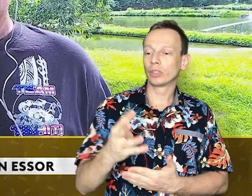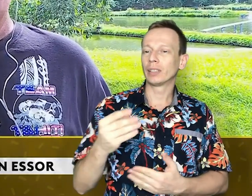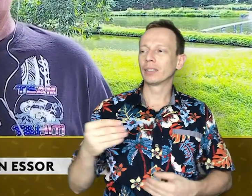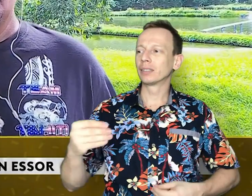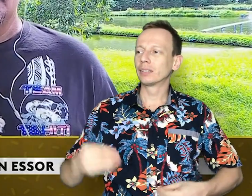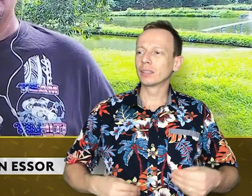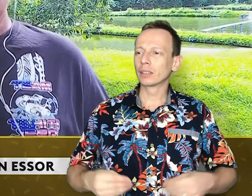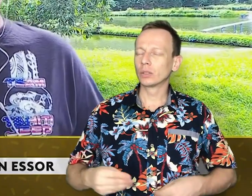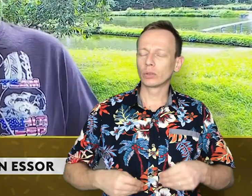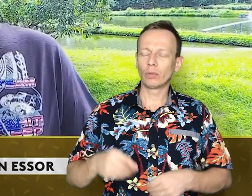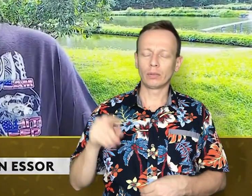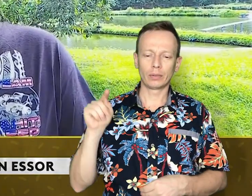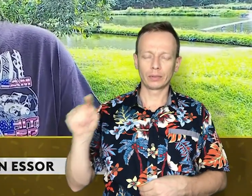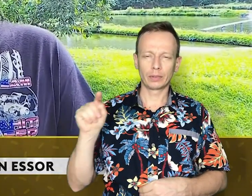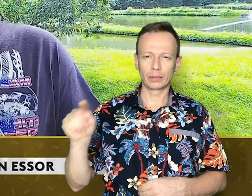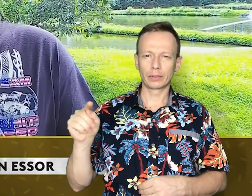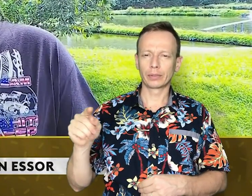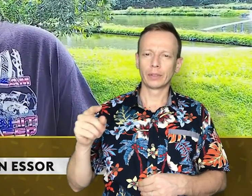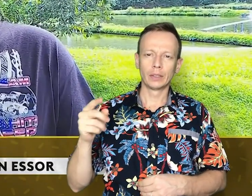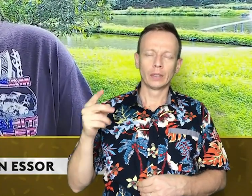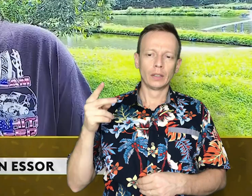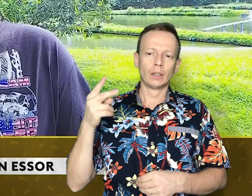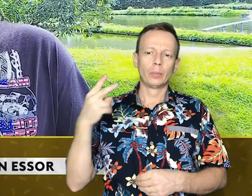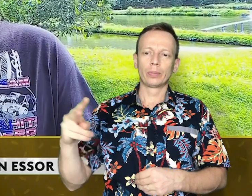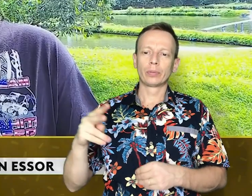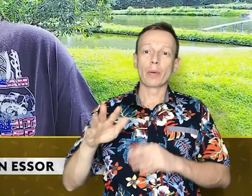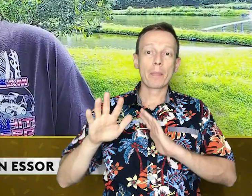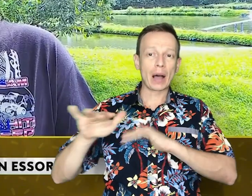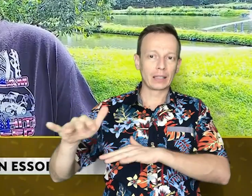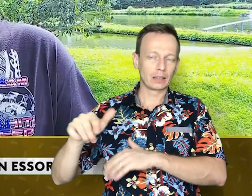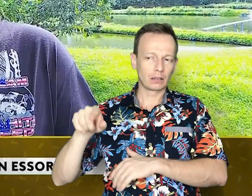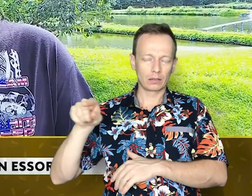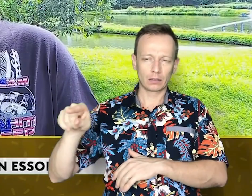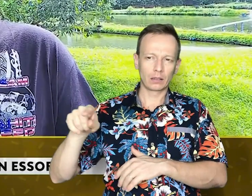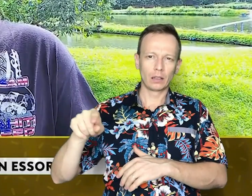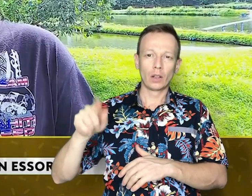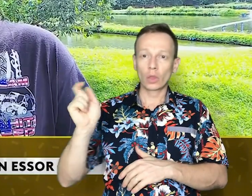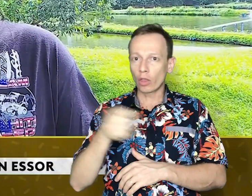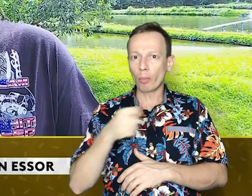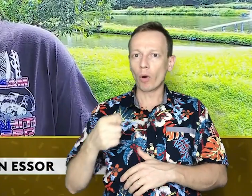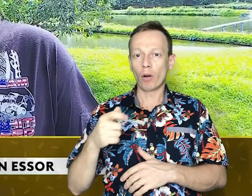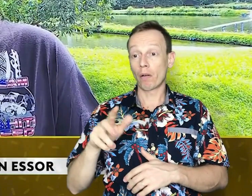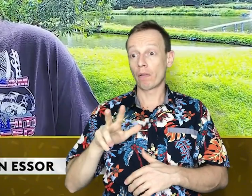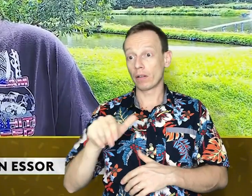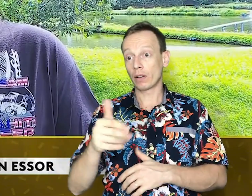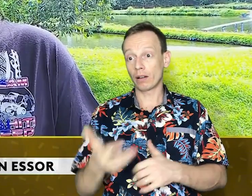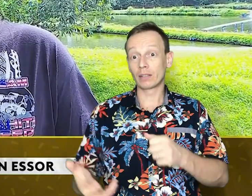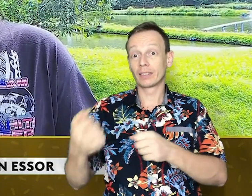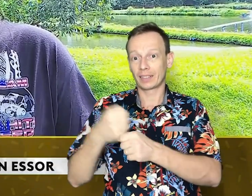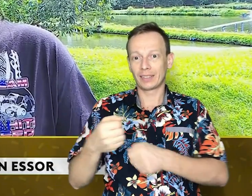de côté de la marine qui verra bientôt le jour du côté de Whanatea.